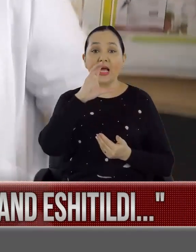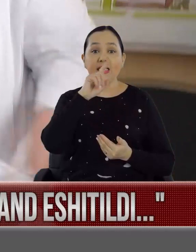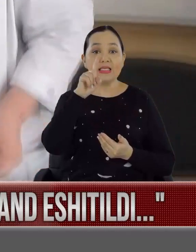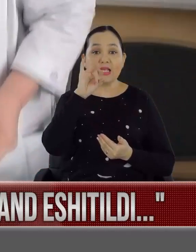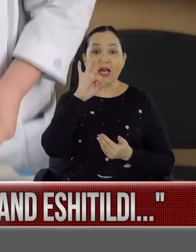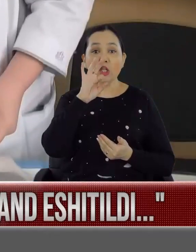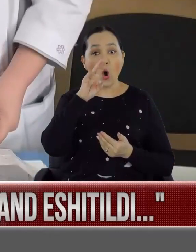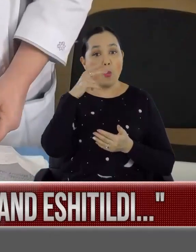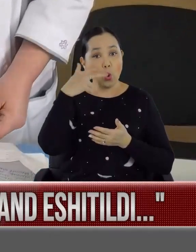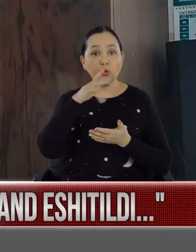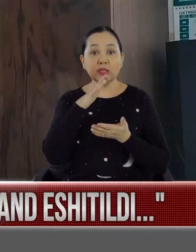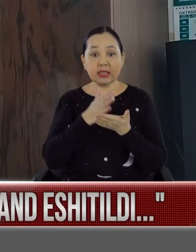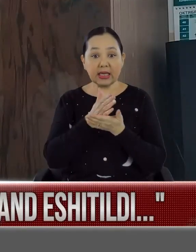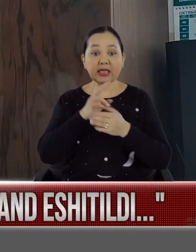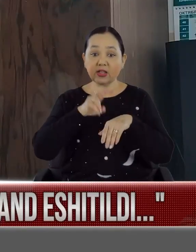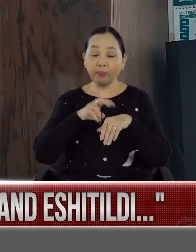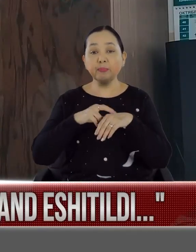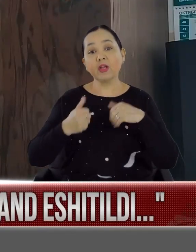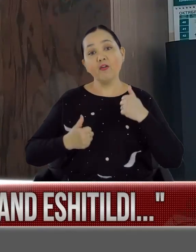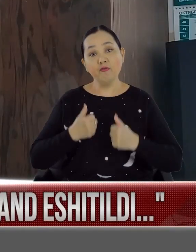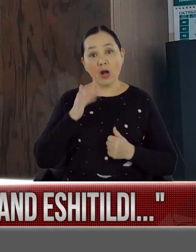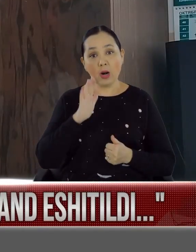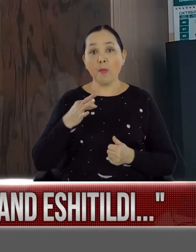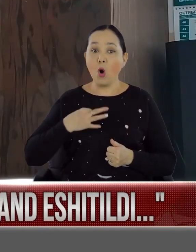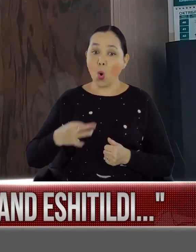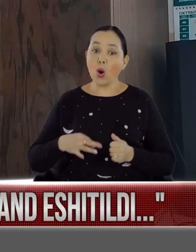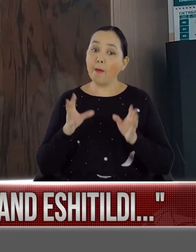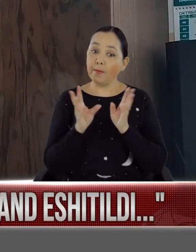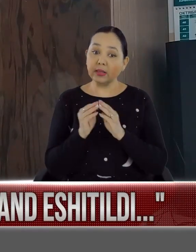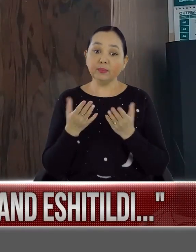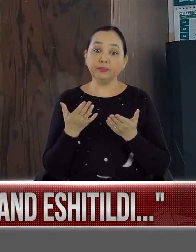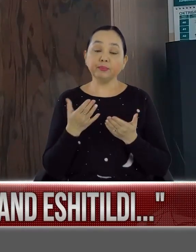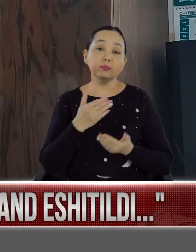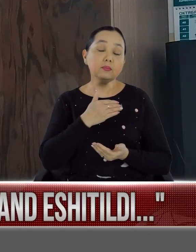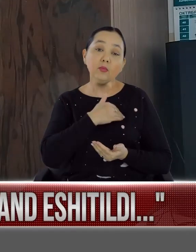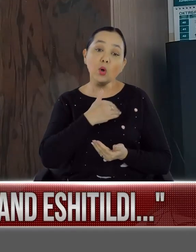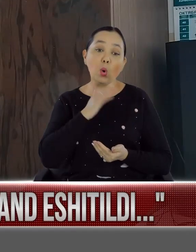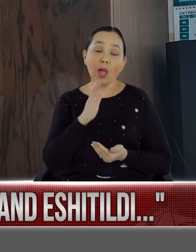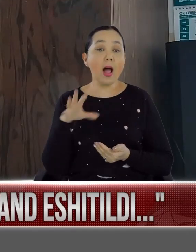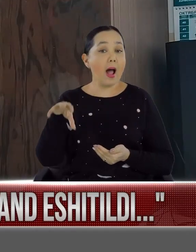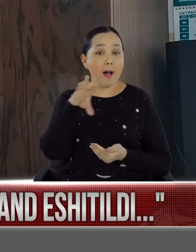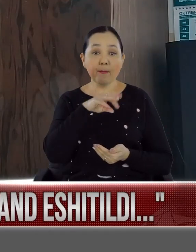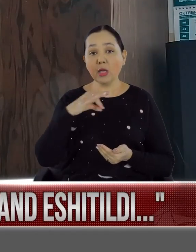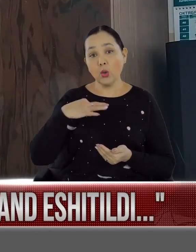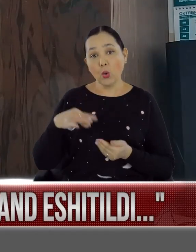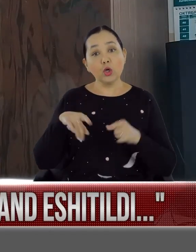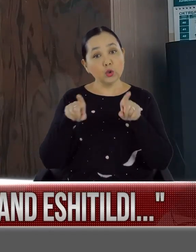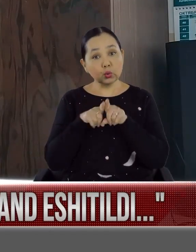yillik tajribaga ega shifokor. Faxrlanaman o'g'limdanman. Nima? Xohlamanki hammani o'g'illari